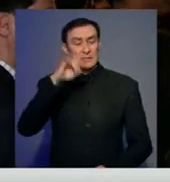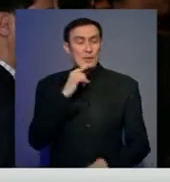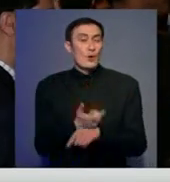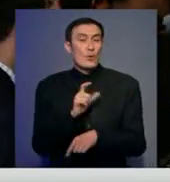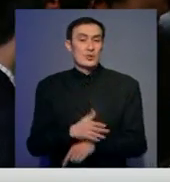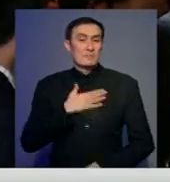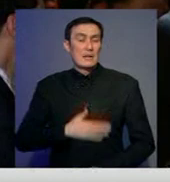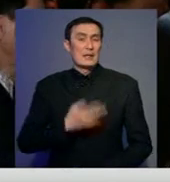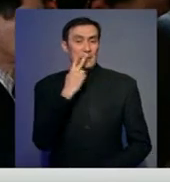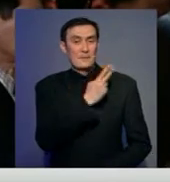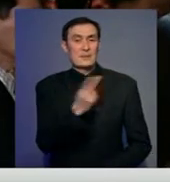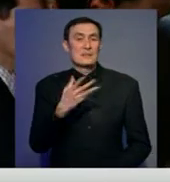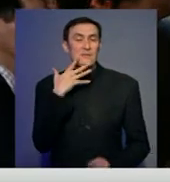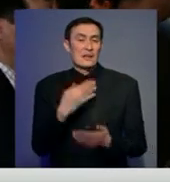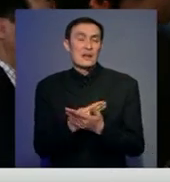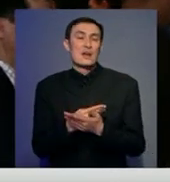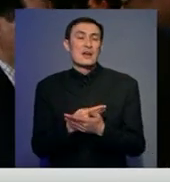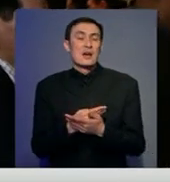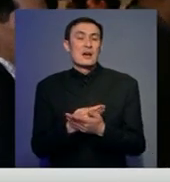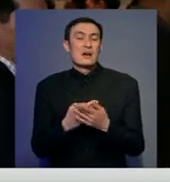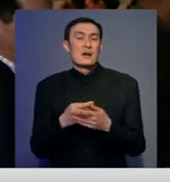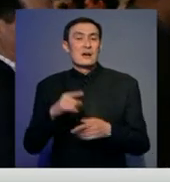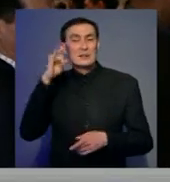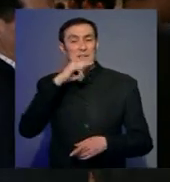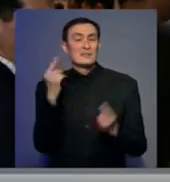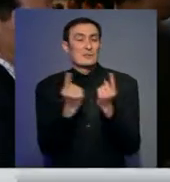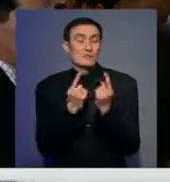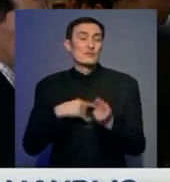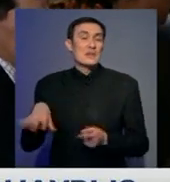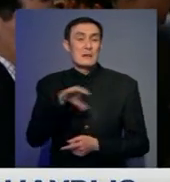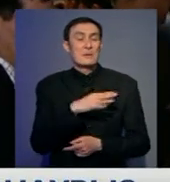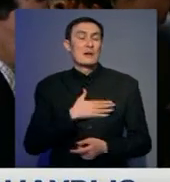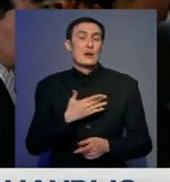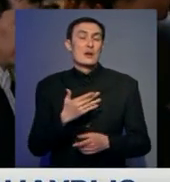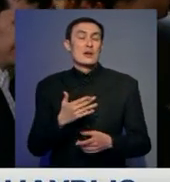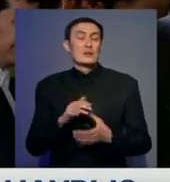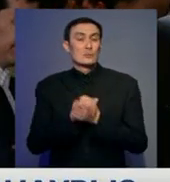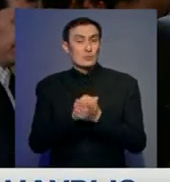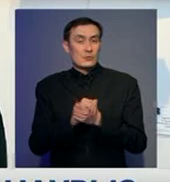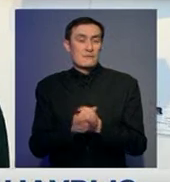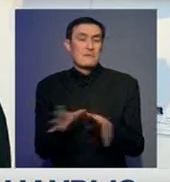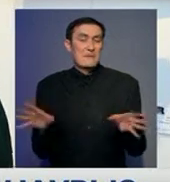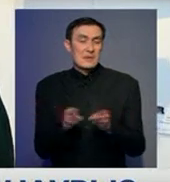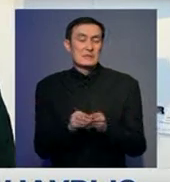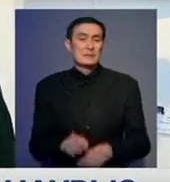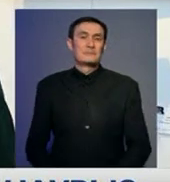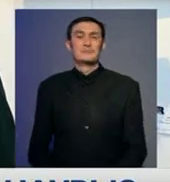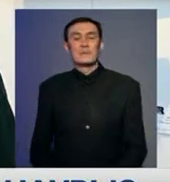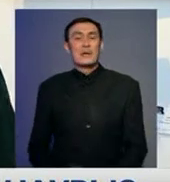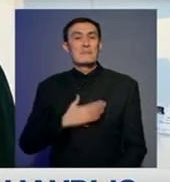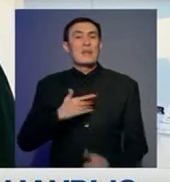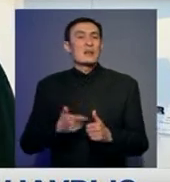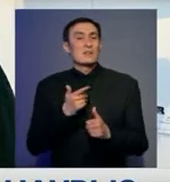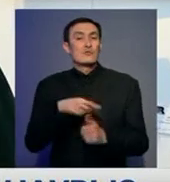Очень приятно видеть своих соотечественников. Очень классно то, что мы все держимся вместе.